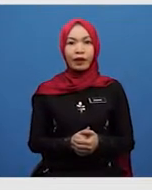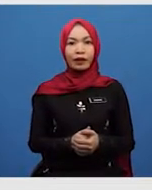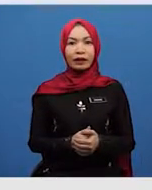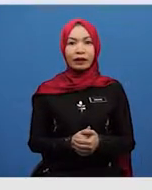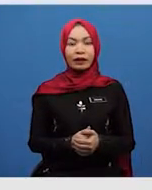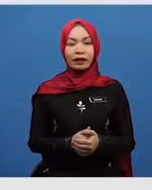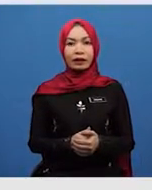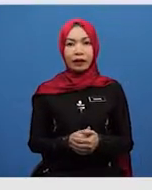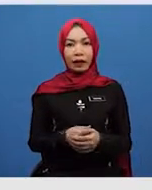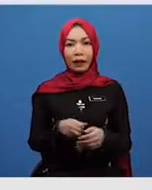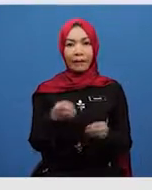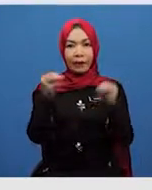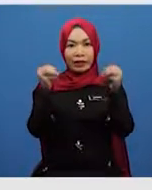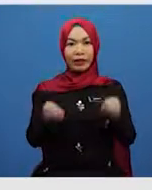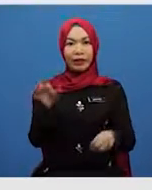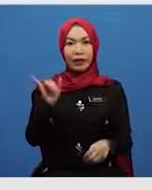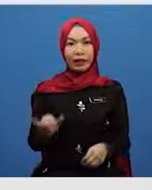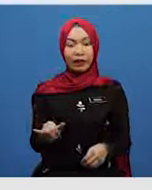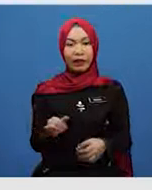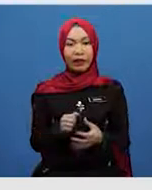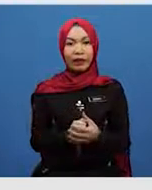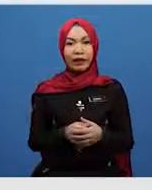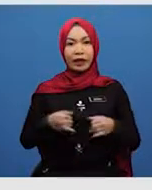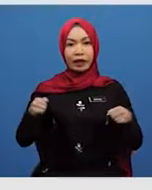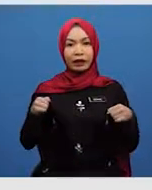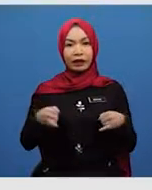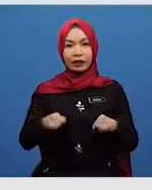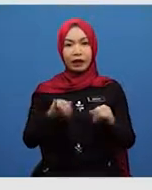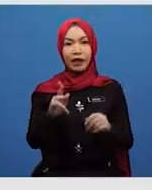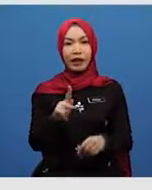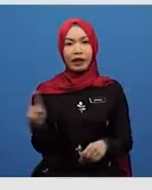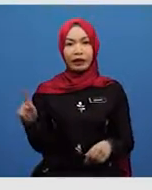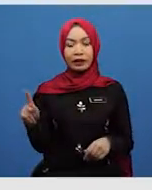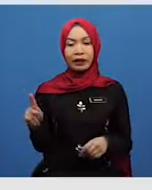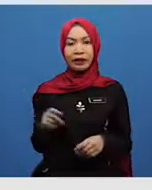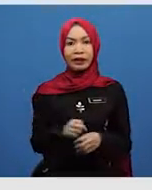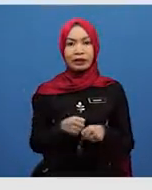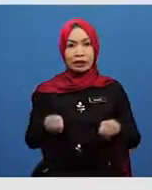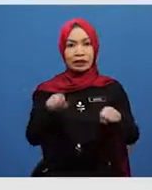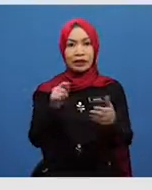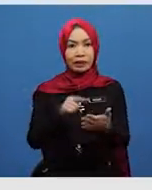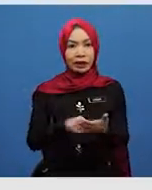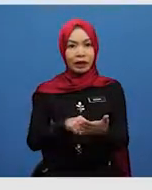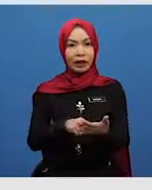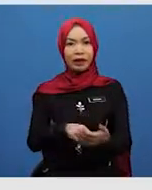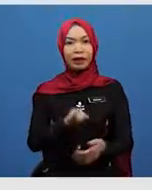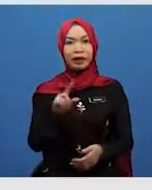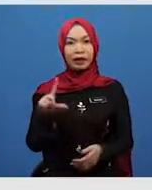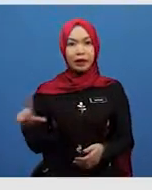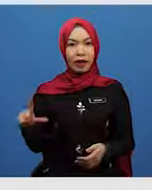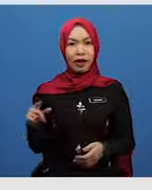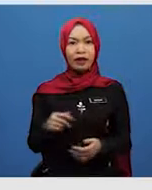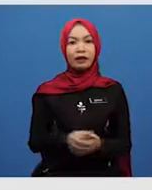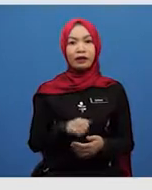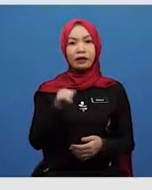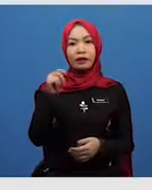yang mengamalkan sistem ini termasuklah kadazandusun mulut dan Bajau